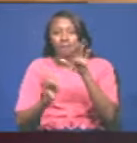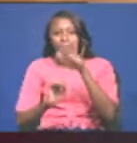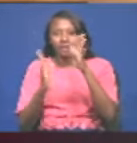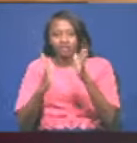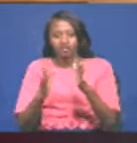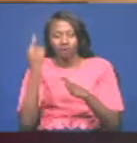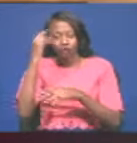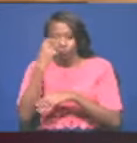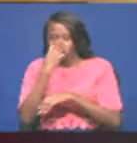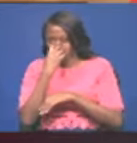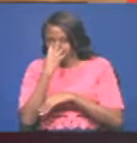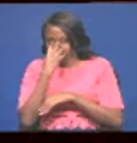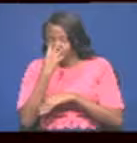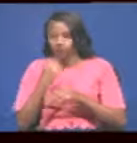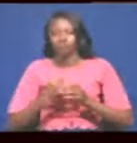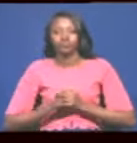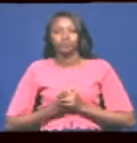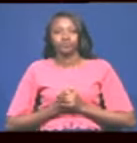Ruto.